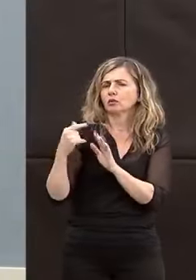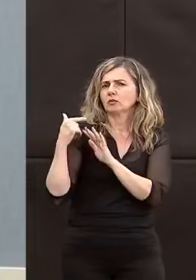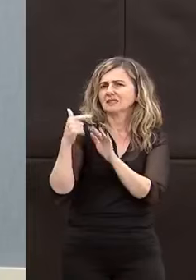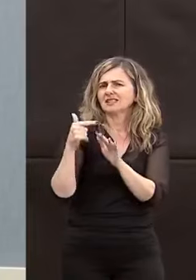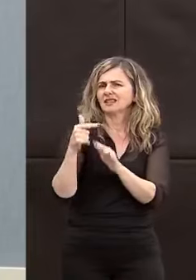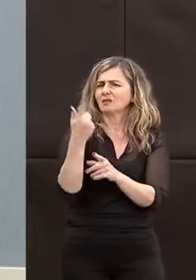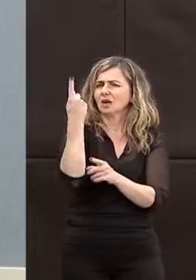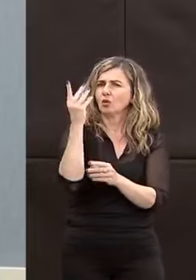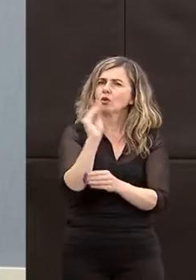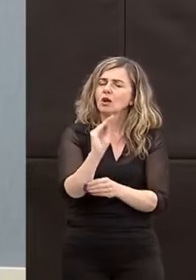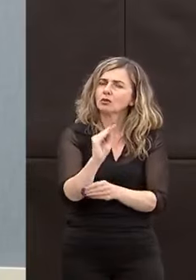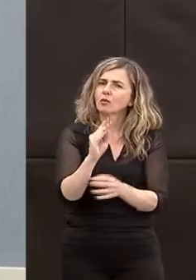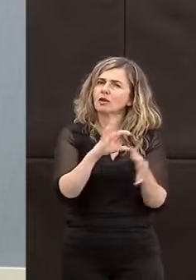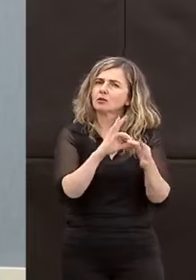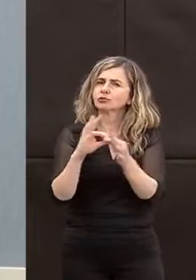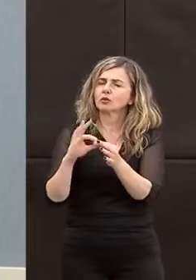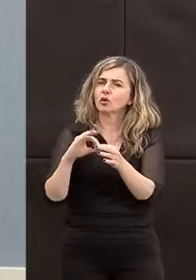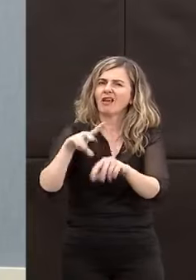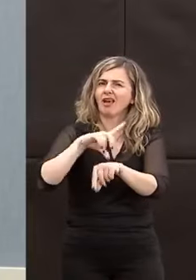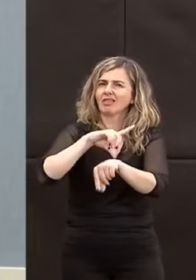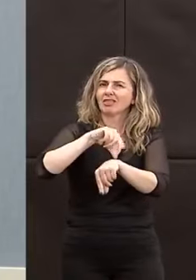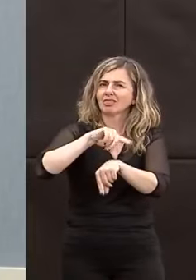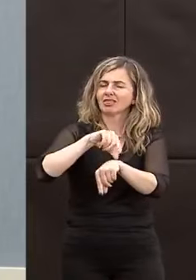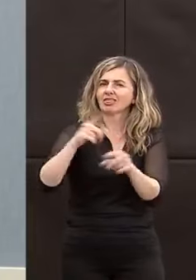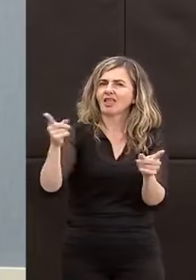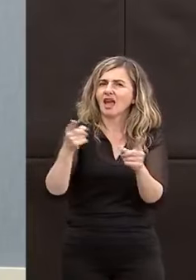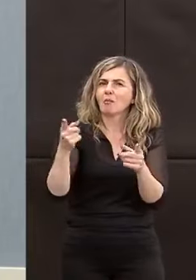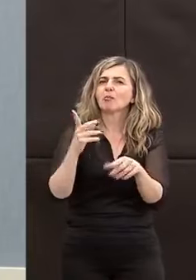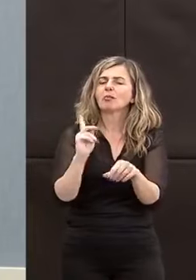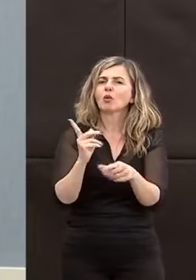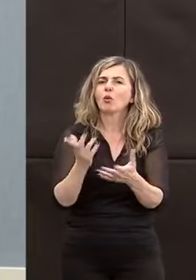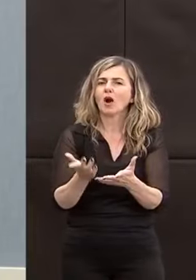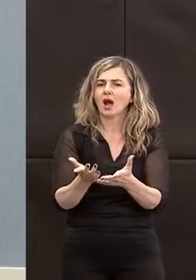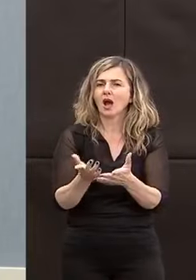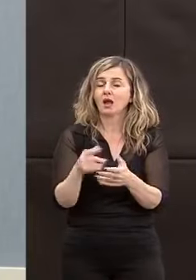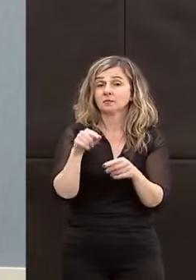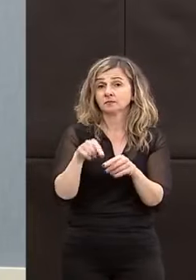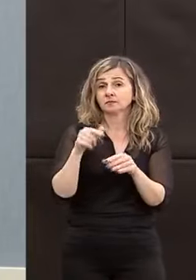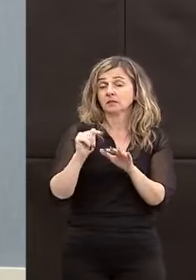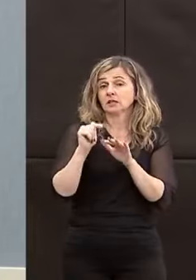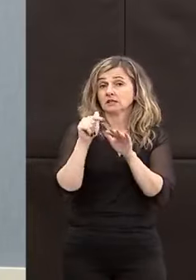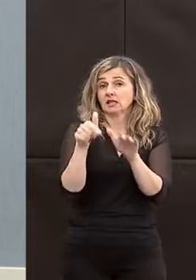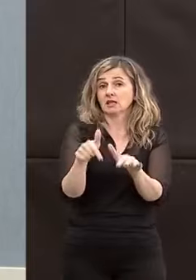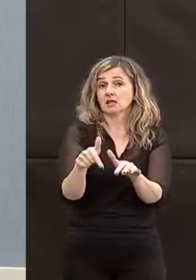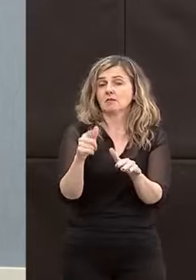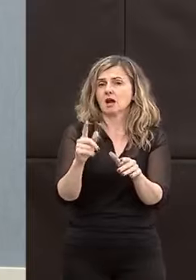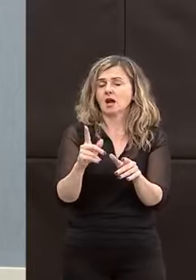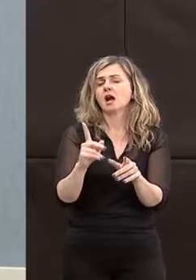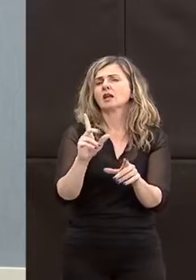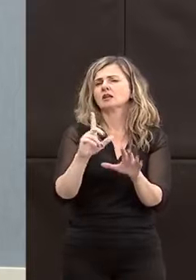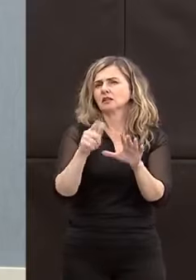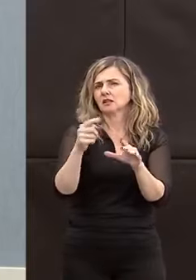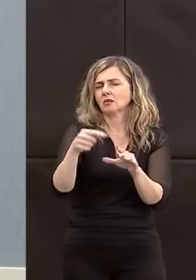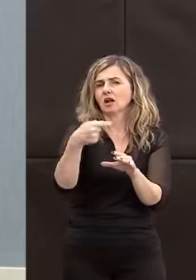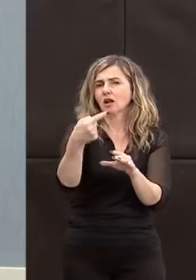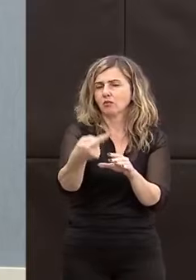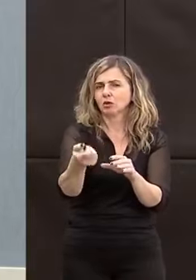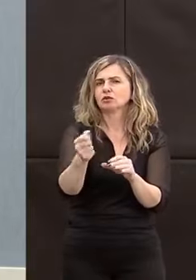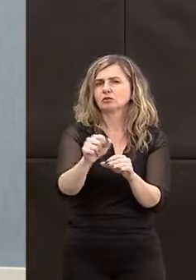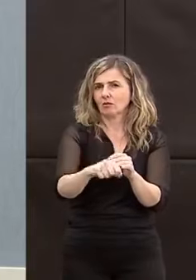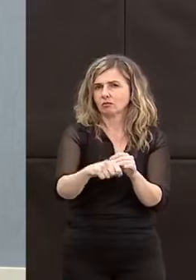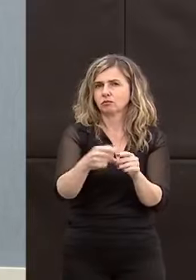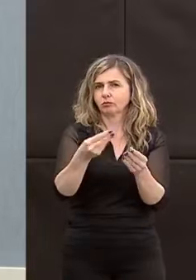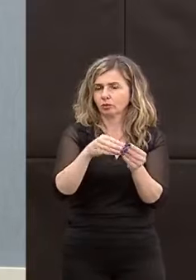banco è ovviamente quella legata alle tempistiche proprio in quest in questa settimana ma settimana prossima ci sarà anche ancora un